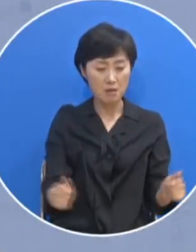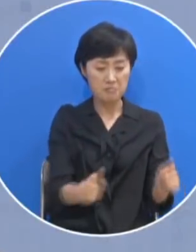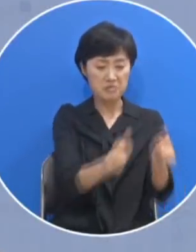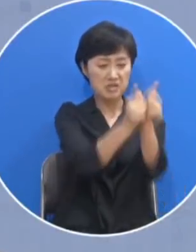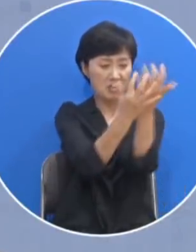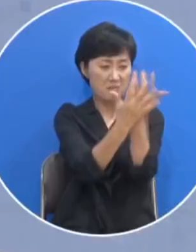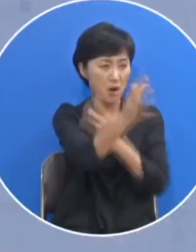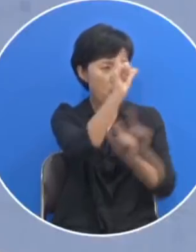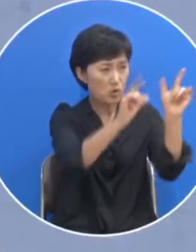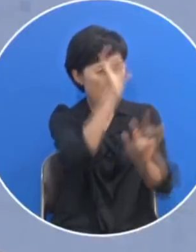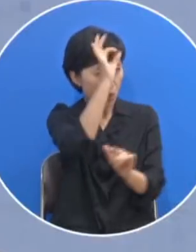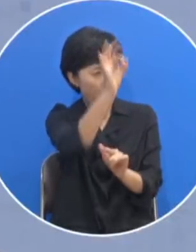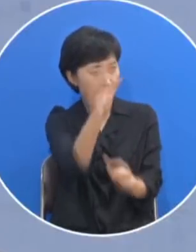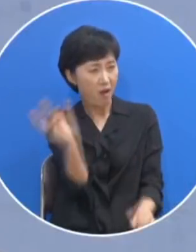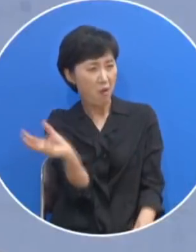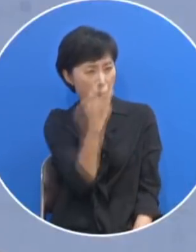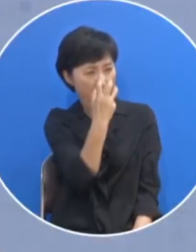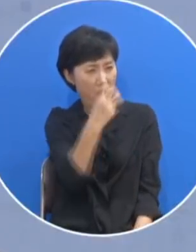own